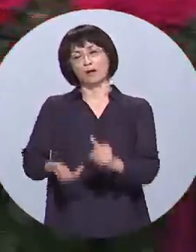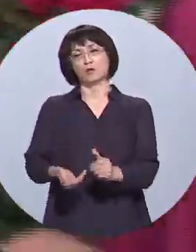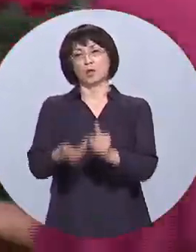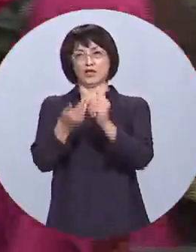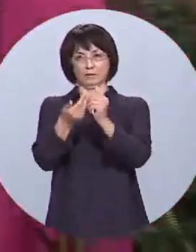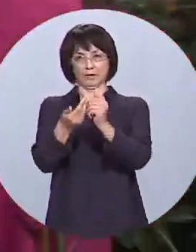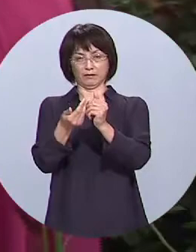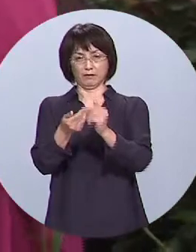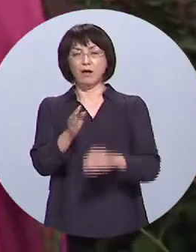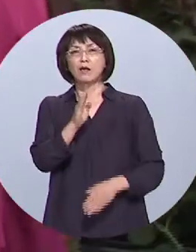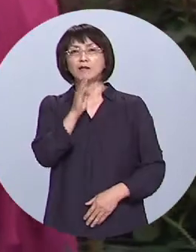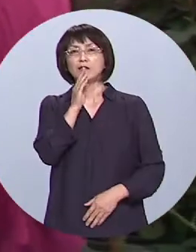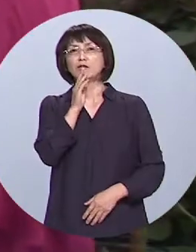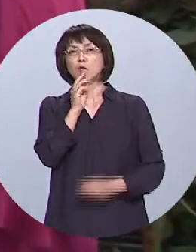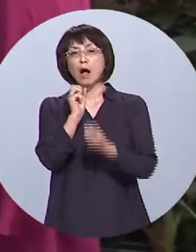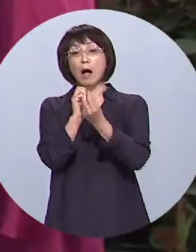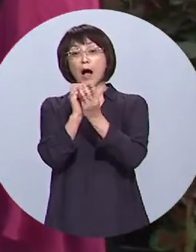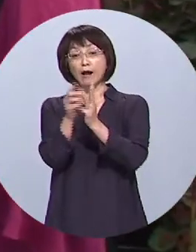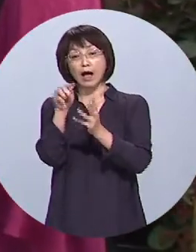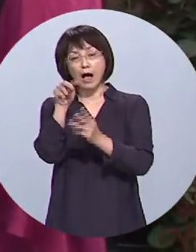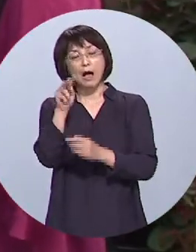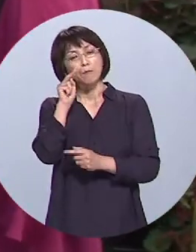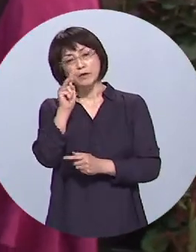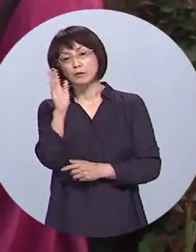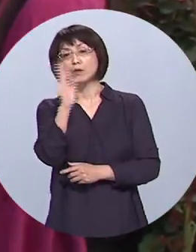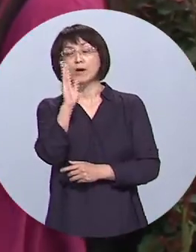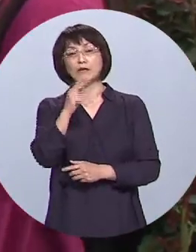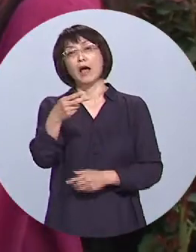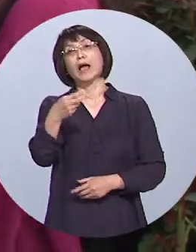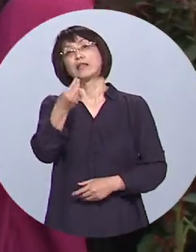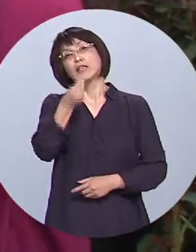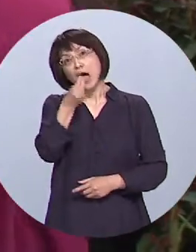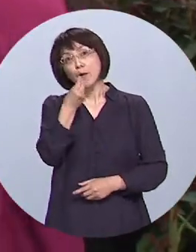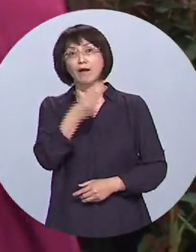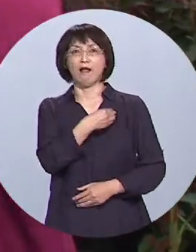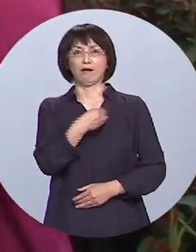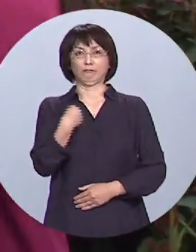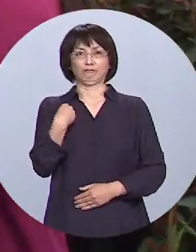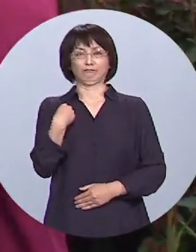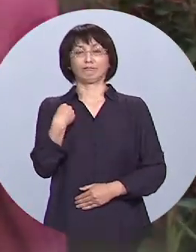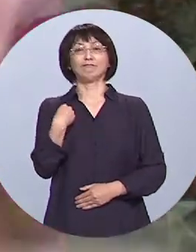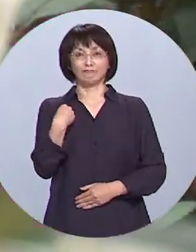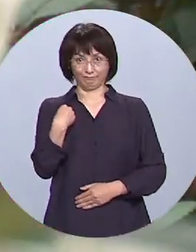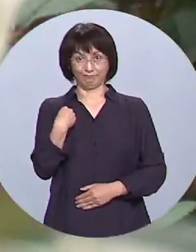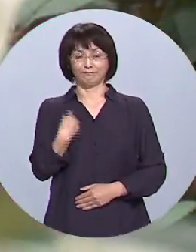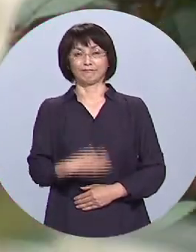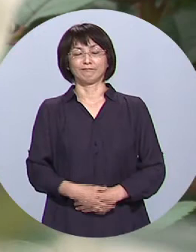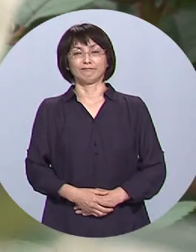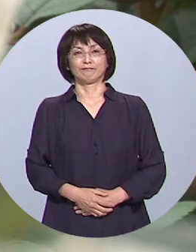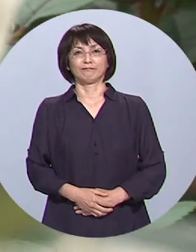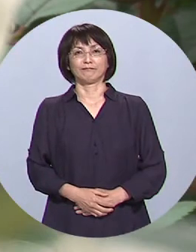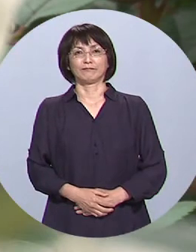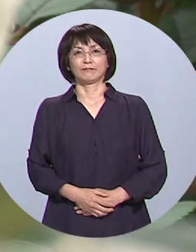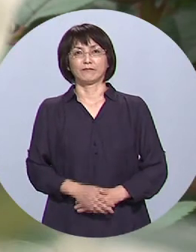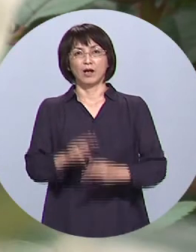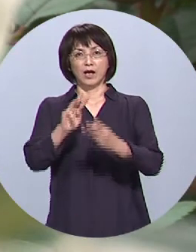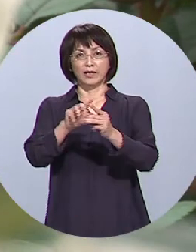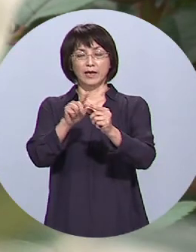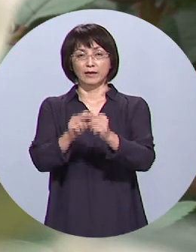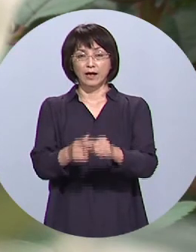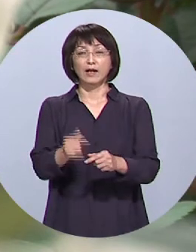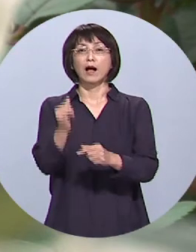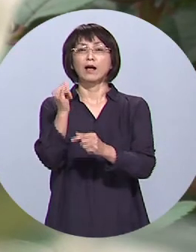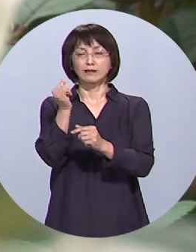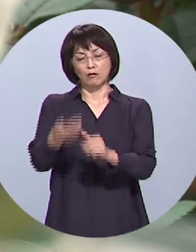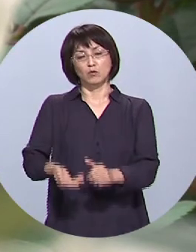のバラ、はい、観賞用じゃなくって、はい、食べられるんです。 え、食べられるんですか。 はい。 え、 田中さんが育てている